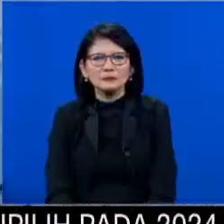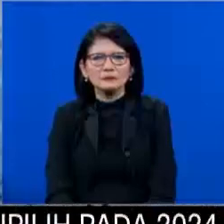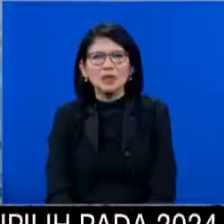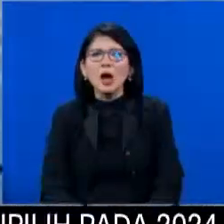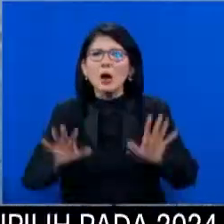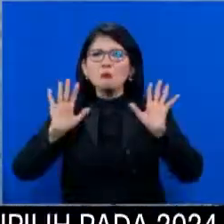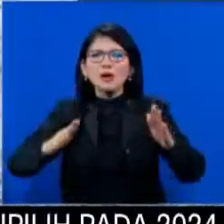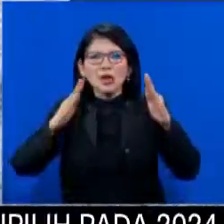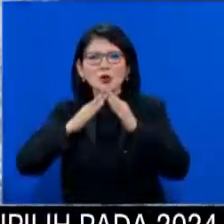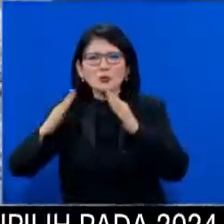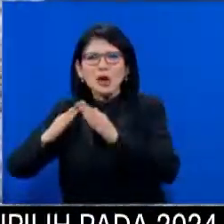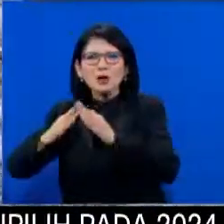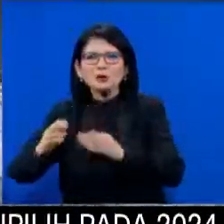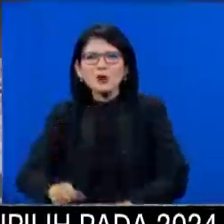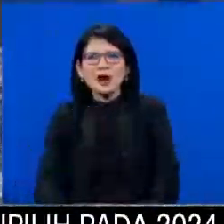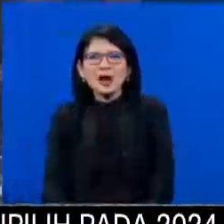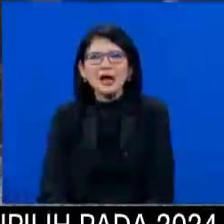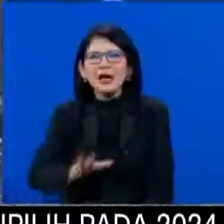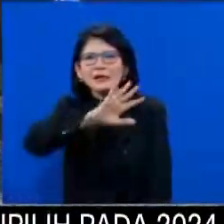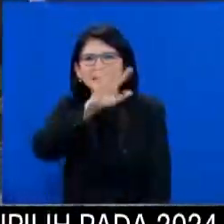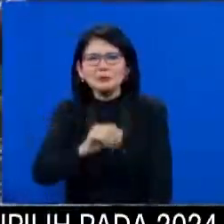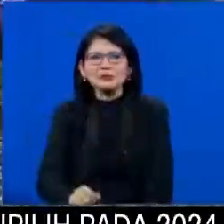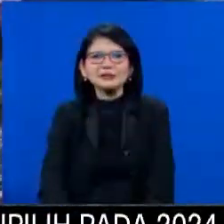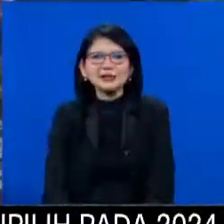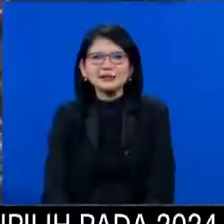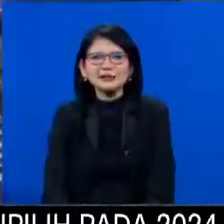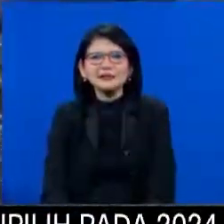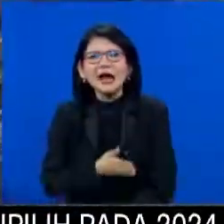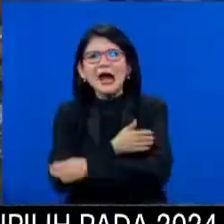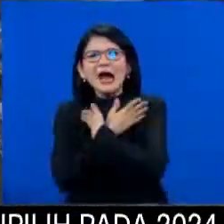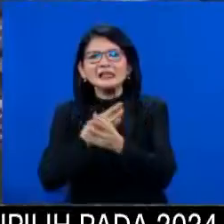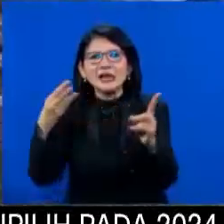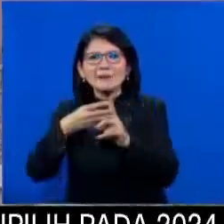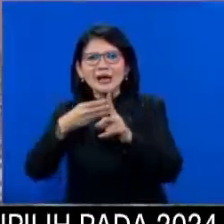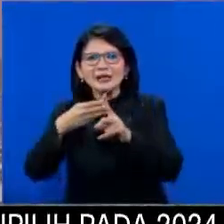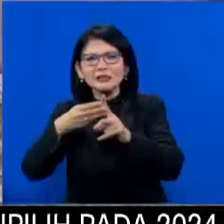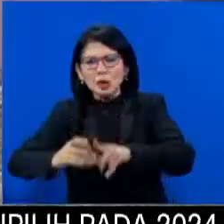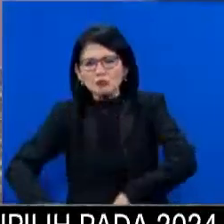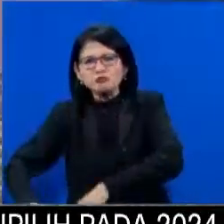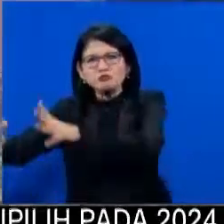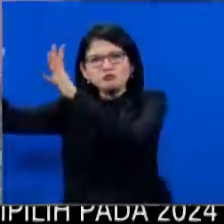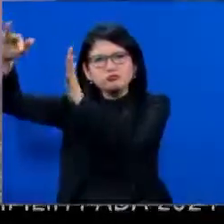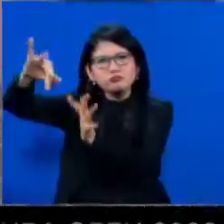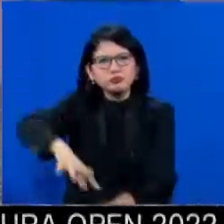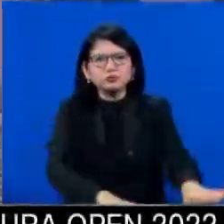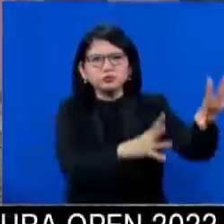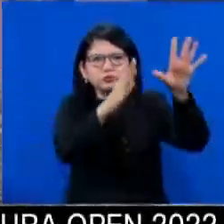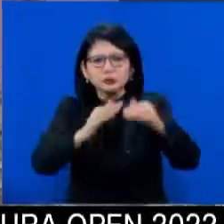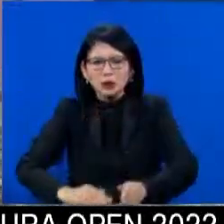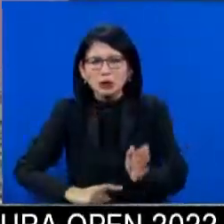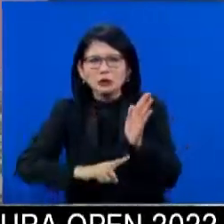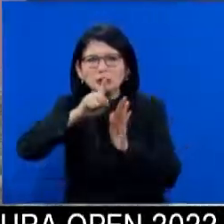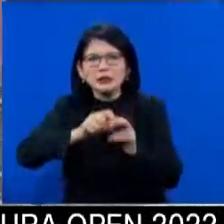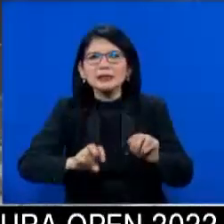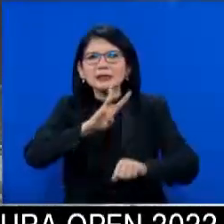Puluhan rumah di Kecamatan Johan Pahlawan, Kabupaten Aceh Barat, Aceh terendam banjir rob pada Minggu pagi. Ketinggian air mencapai 30